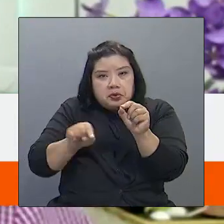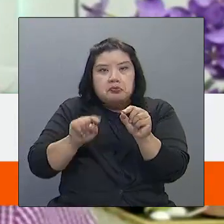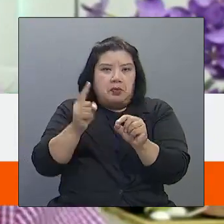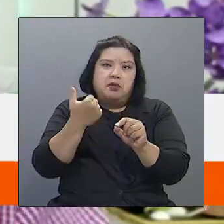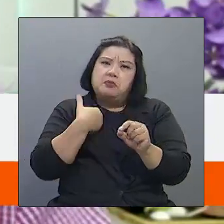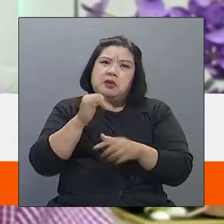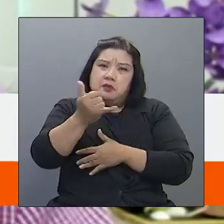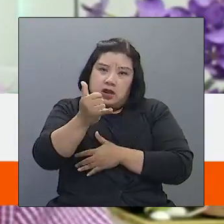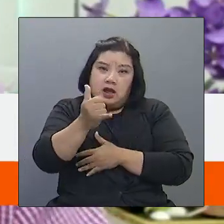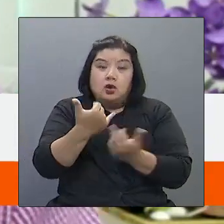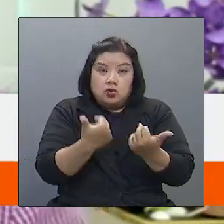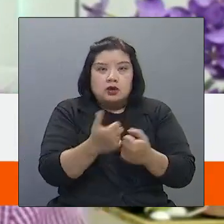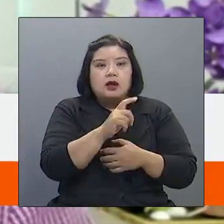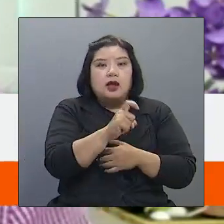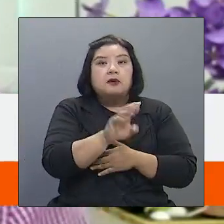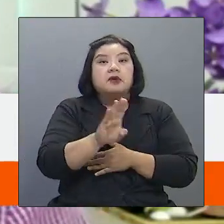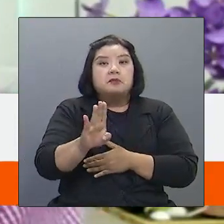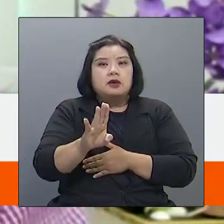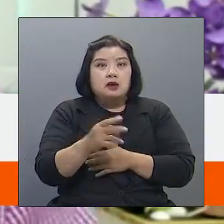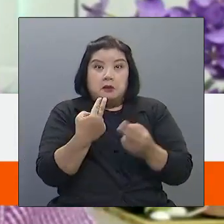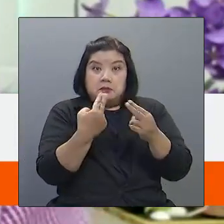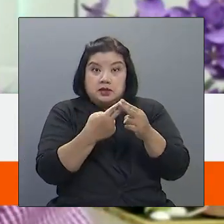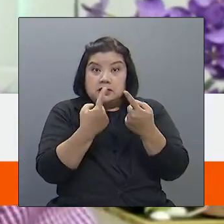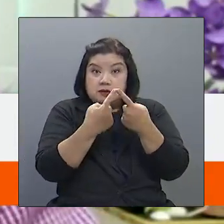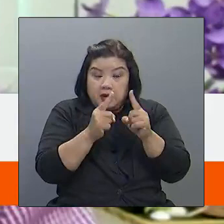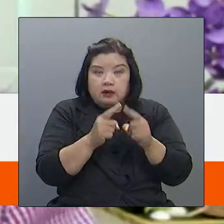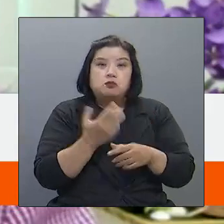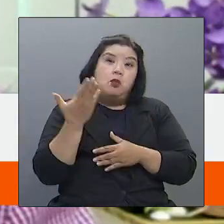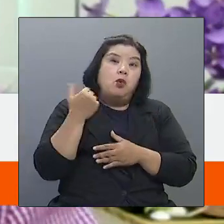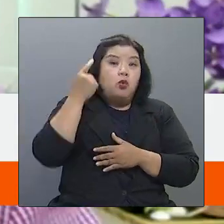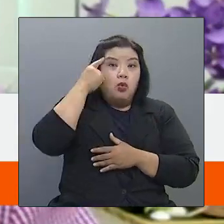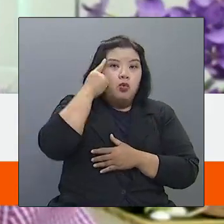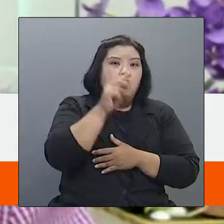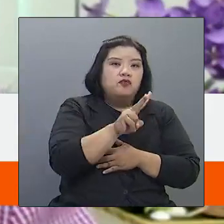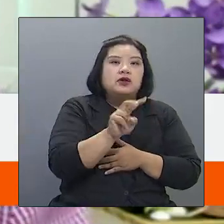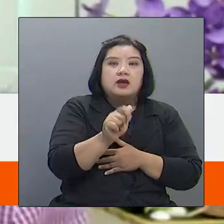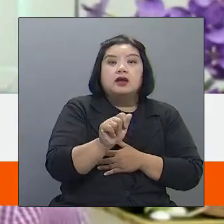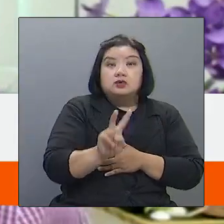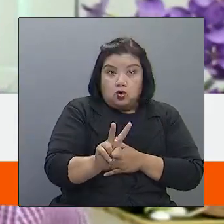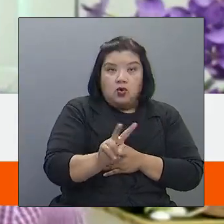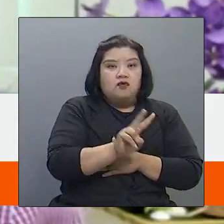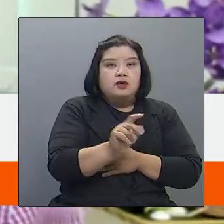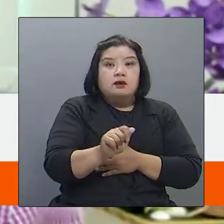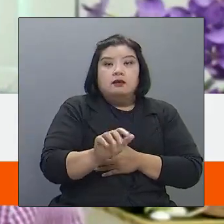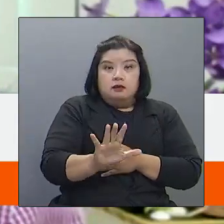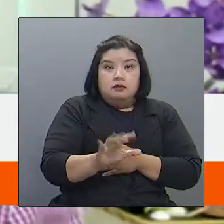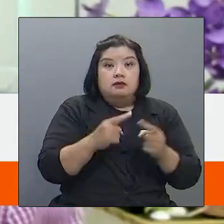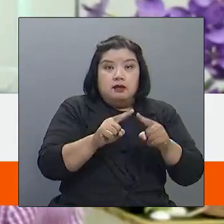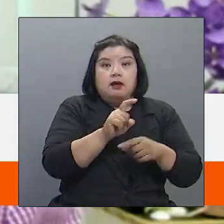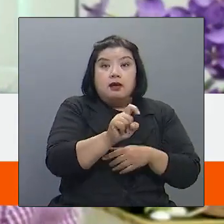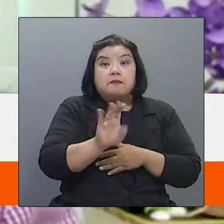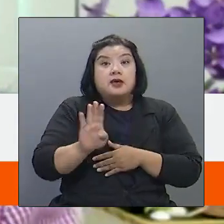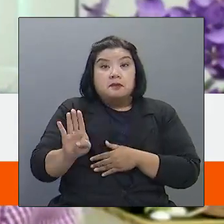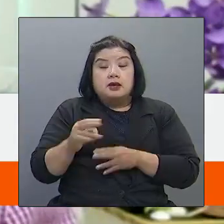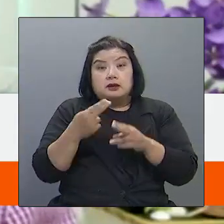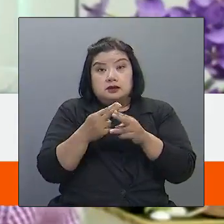ากไปกว่าตัวอื่นๆที่เรารู้จักกันมาไม่ว่าจะเป็น BA2 BA5 จริงๆแล้ว XBB ชื่อเขาเนี่ยเป็นการบอก